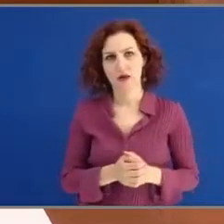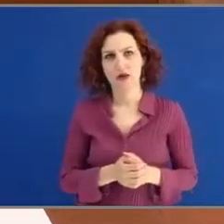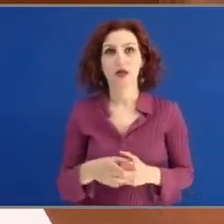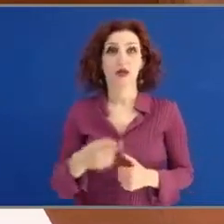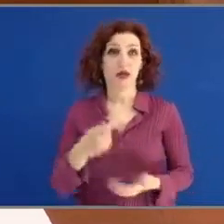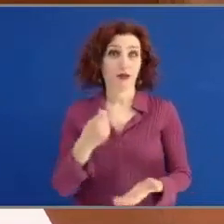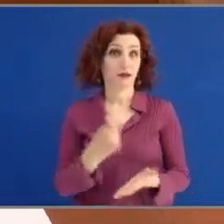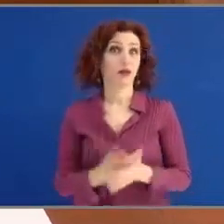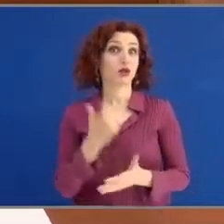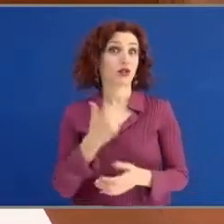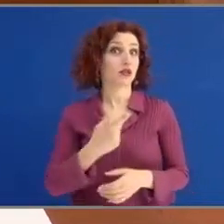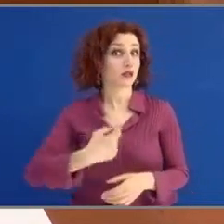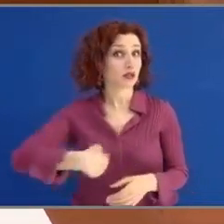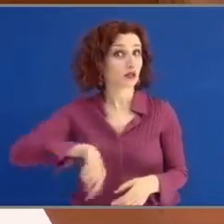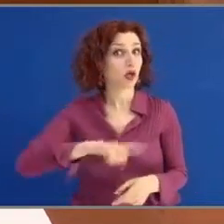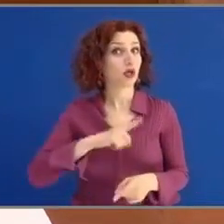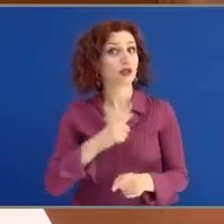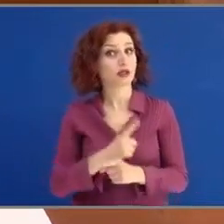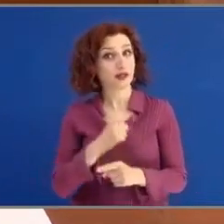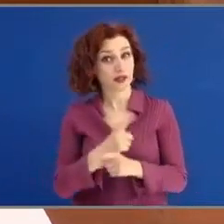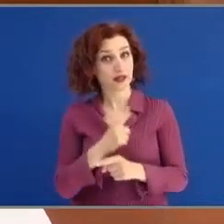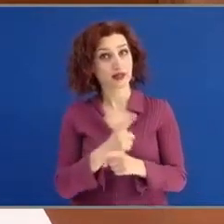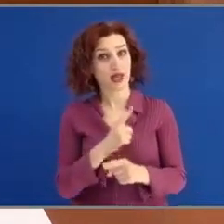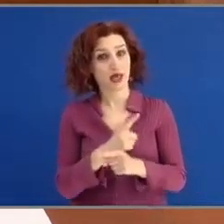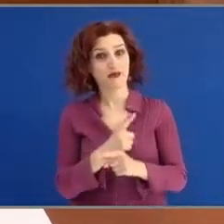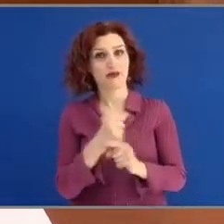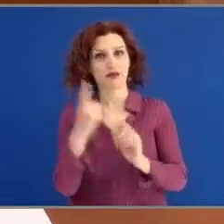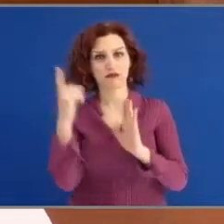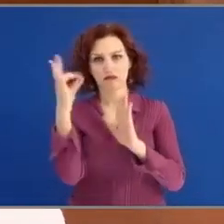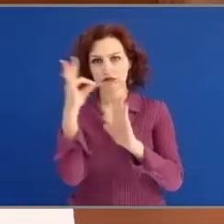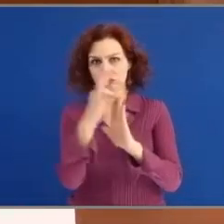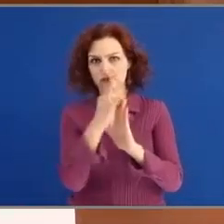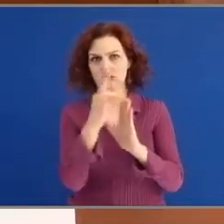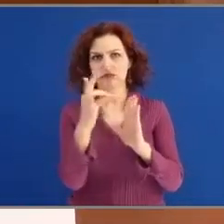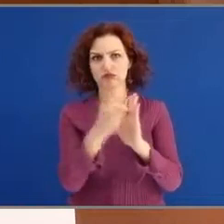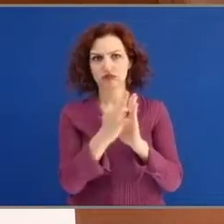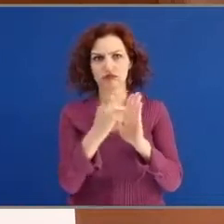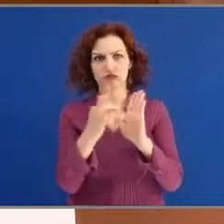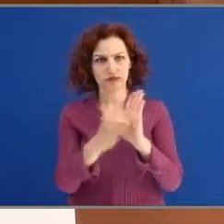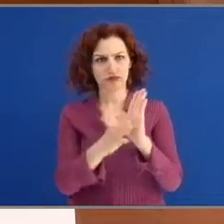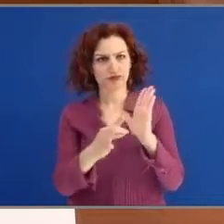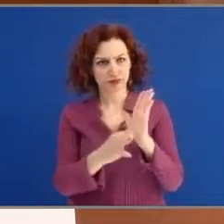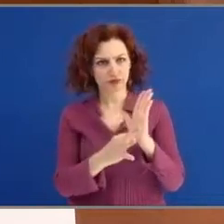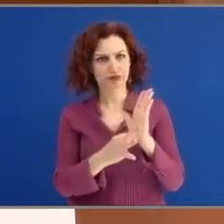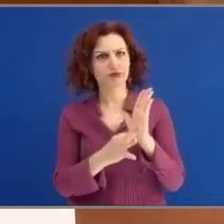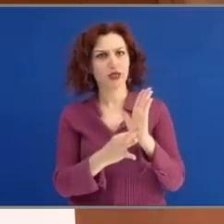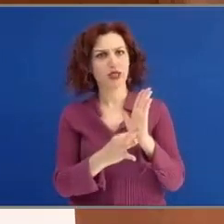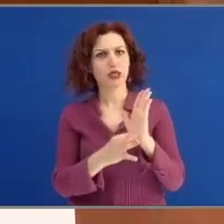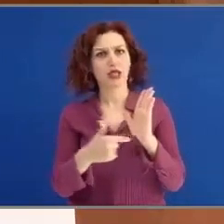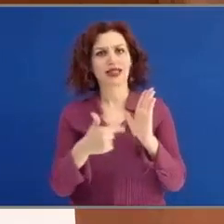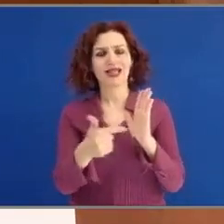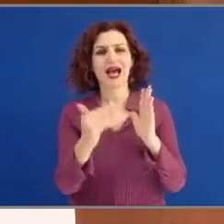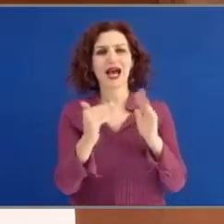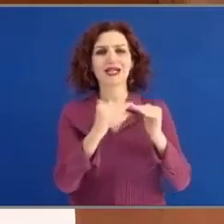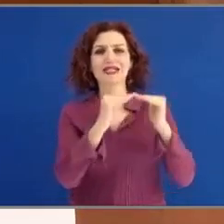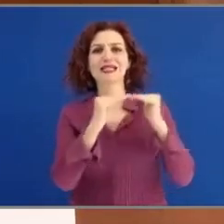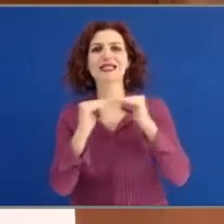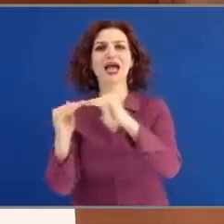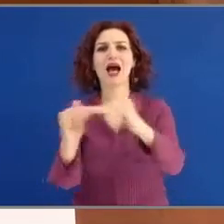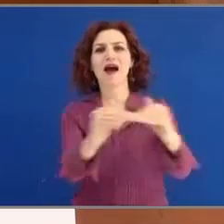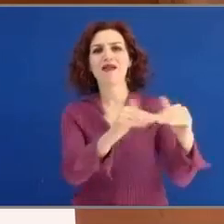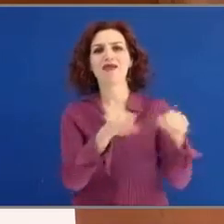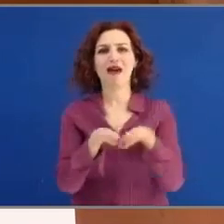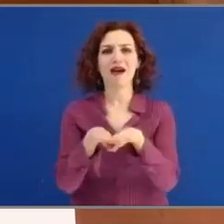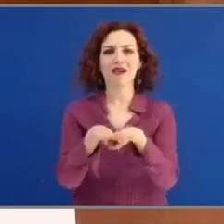a provvedimenti che richiariscano, ridefiniscano delle regole, innalzando gli standard di sicurezza di questi